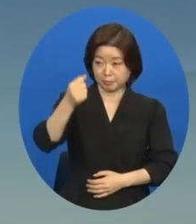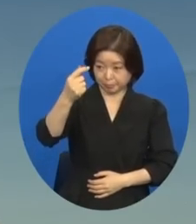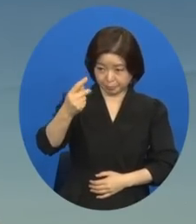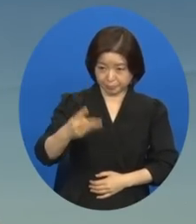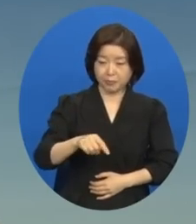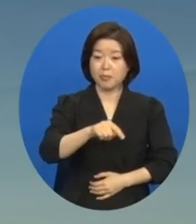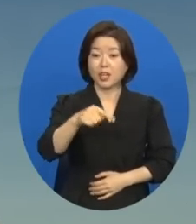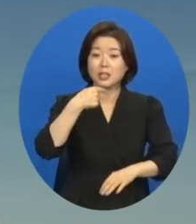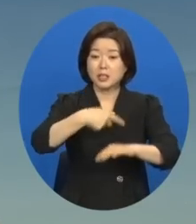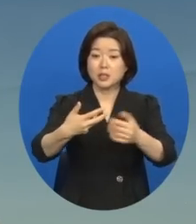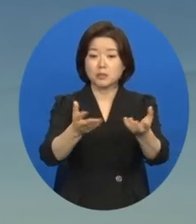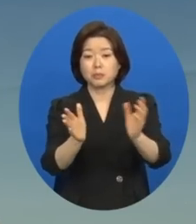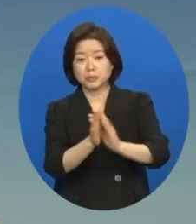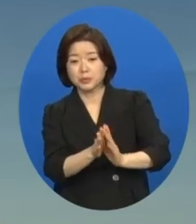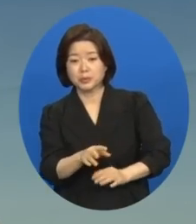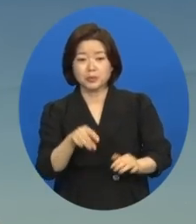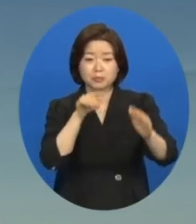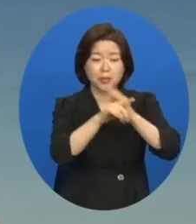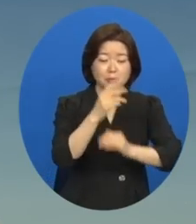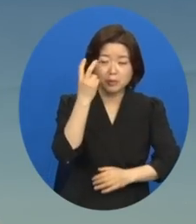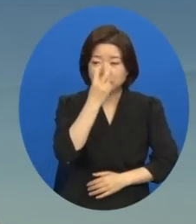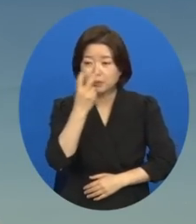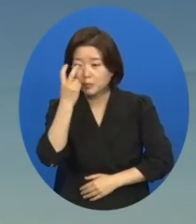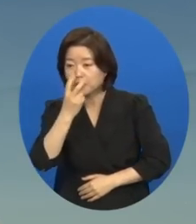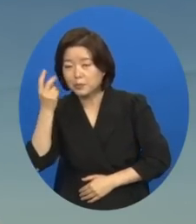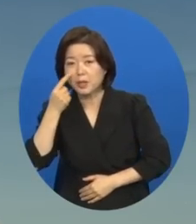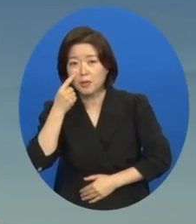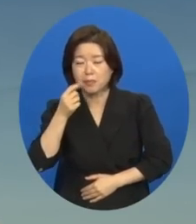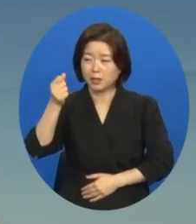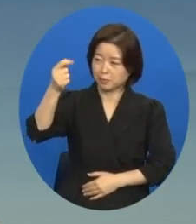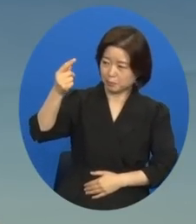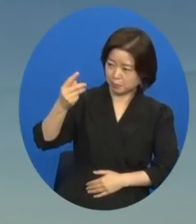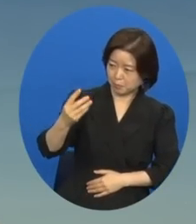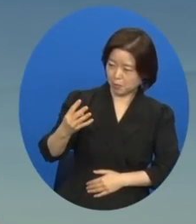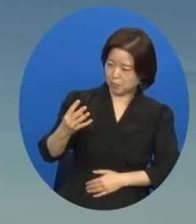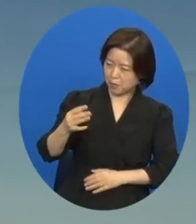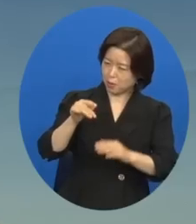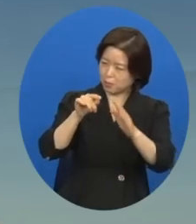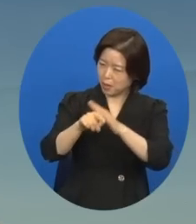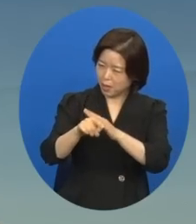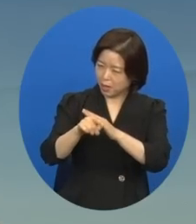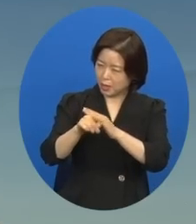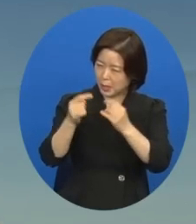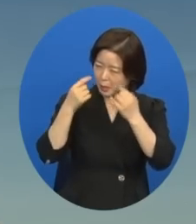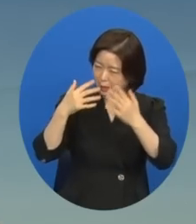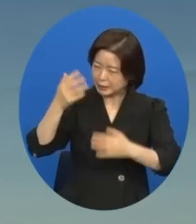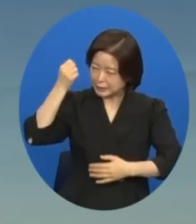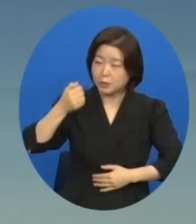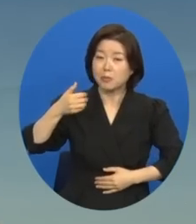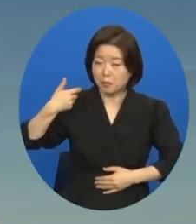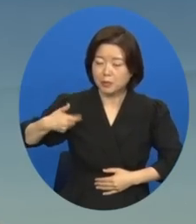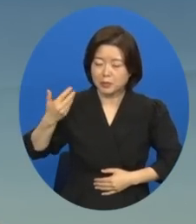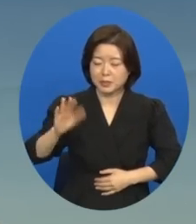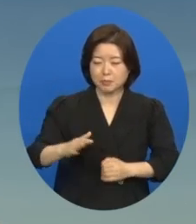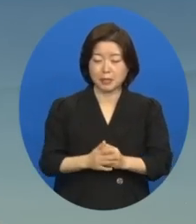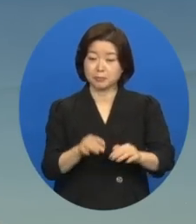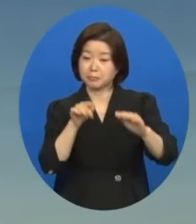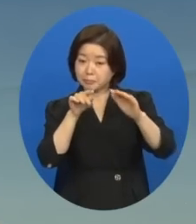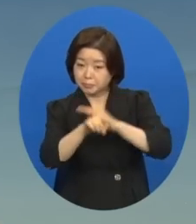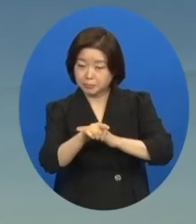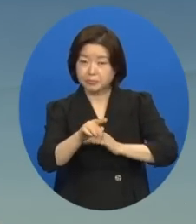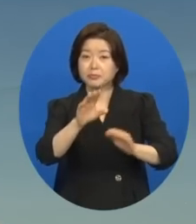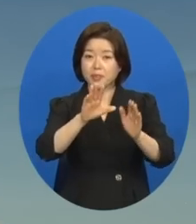그 부족 마을의 정탐을 갔었습니다. 몇 번째 정탐 갔을 때인지는 잘 기억이 안 나는데 저희가 정탐 갈